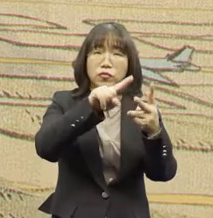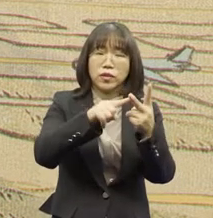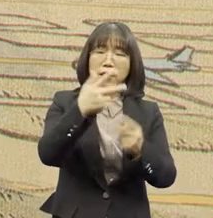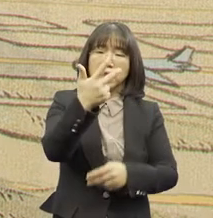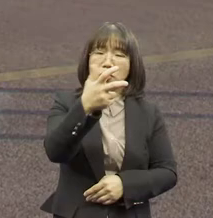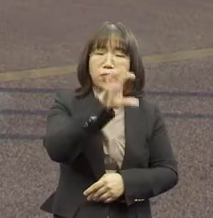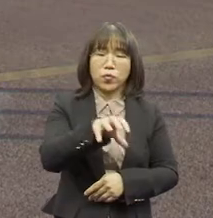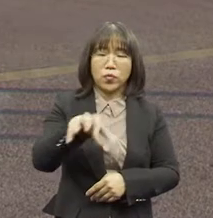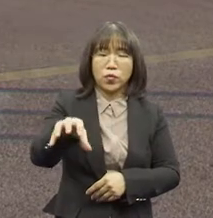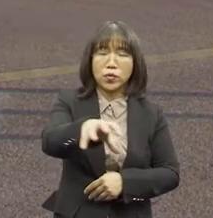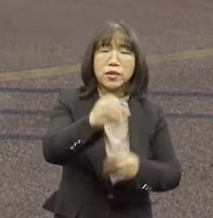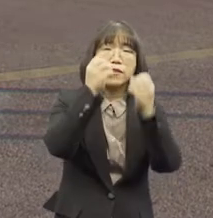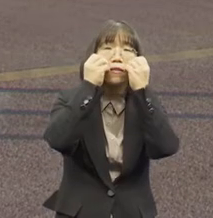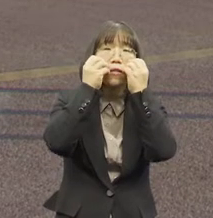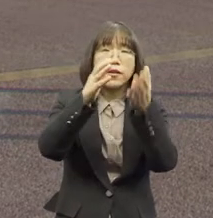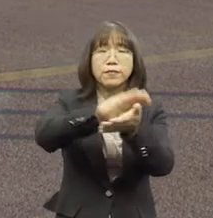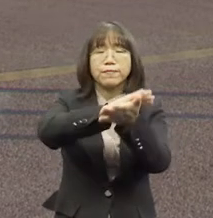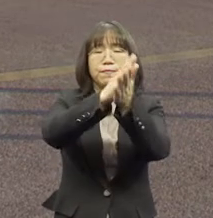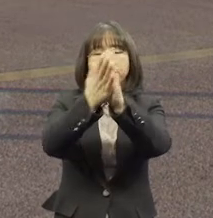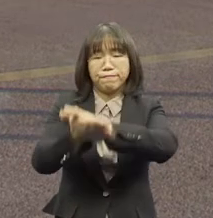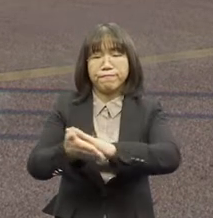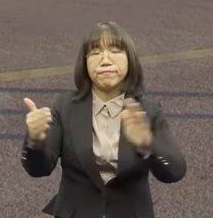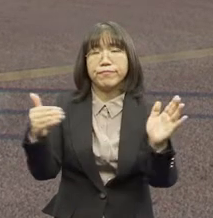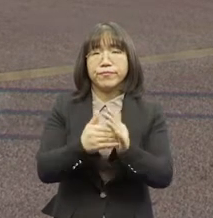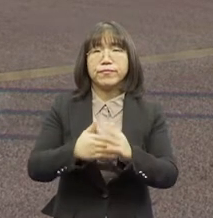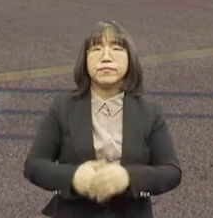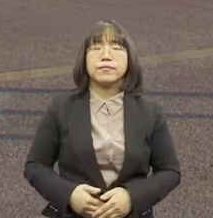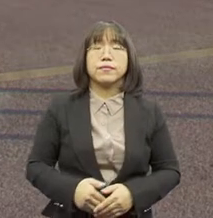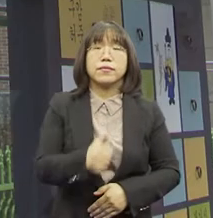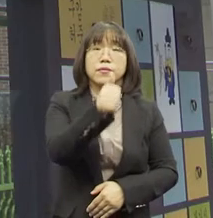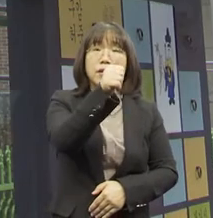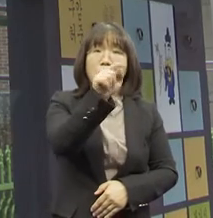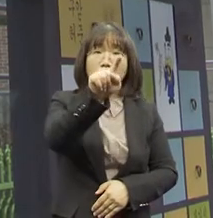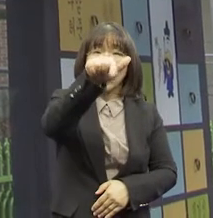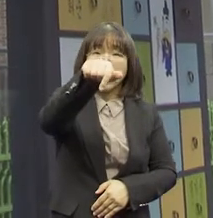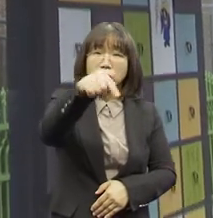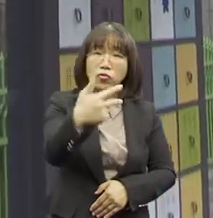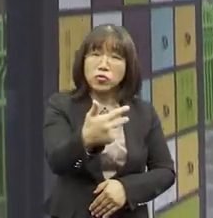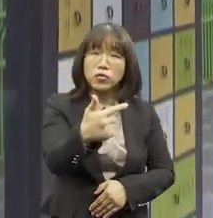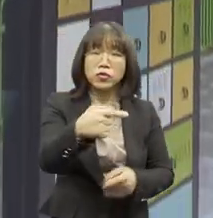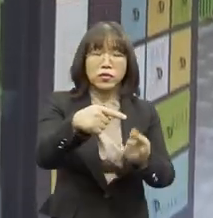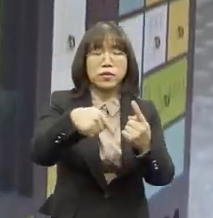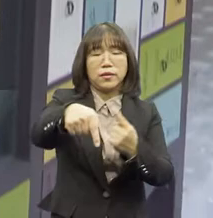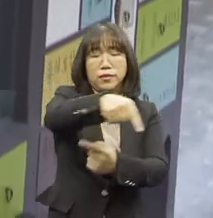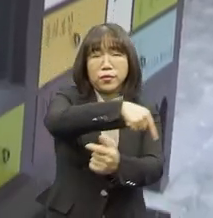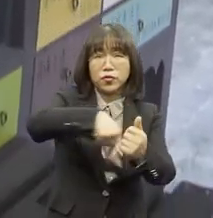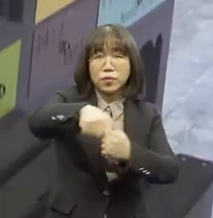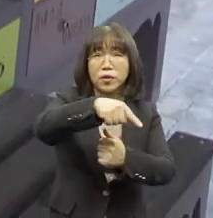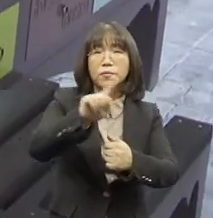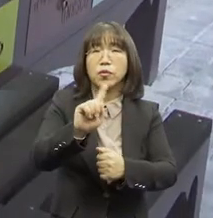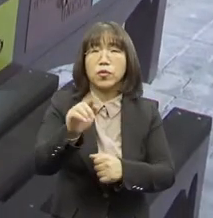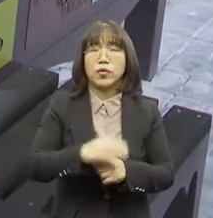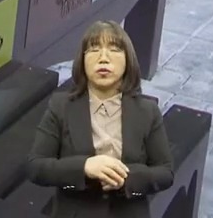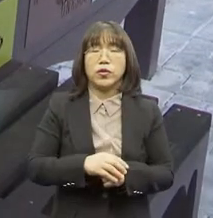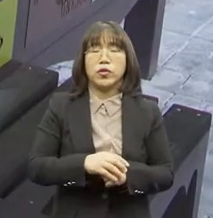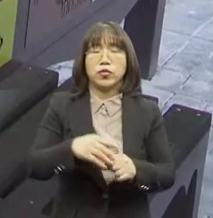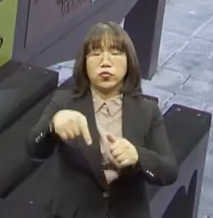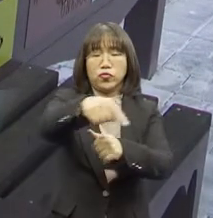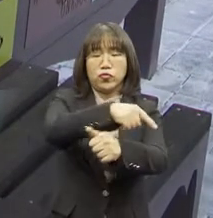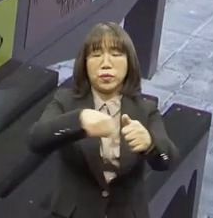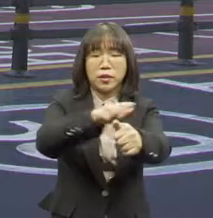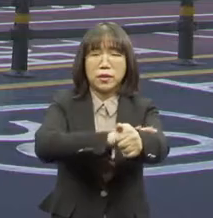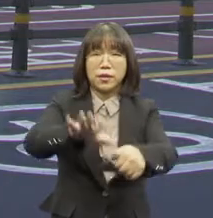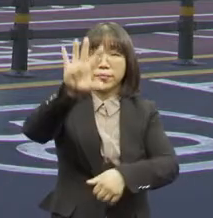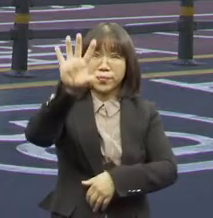주변 7곳에 버스정류장을 새단장 했습니다 허준 박물관 주변 디자인 승차 되는 주변